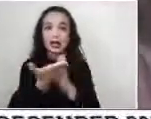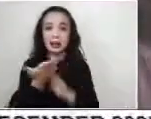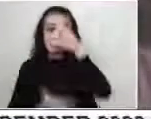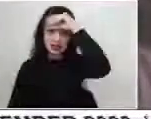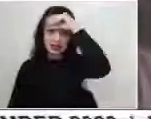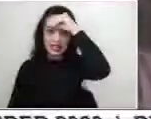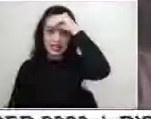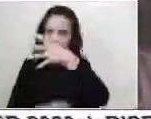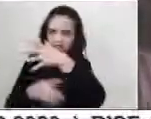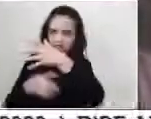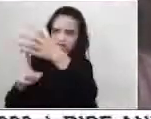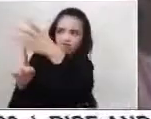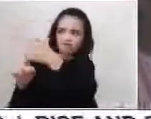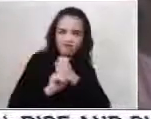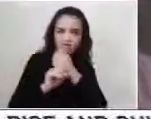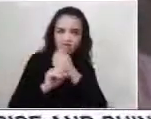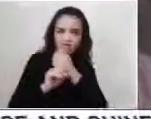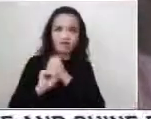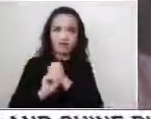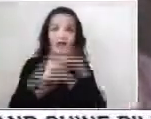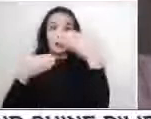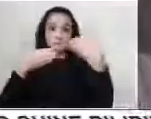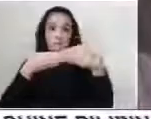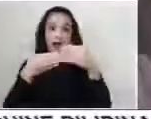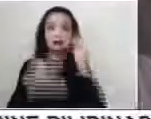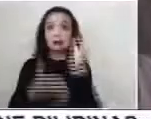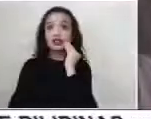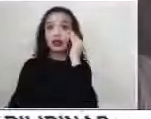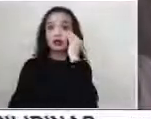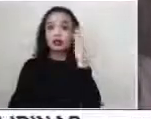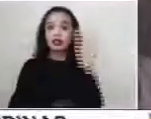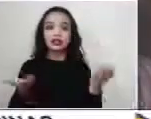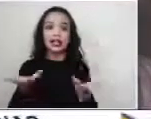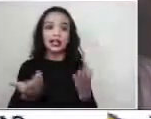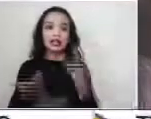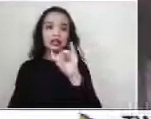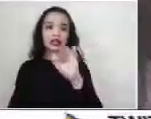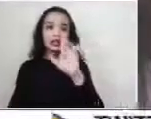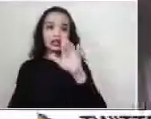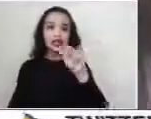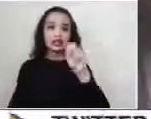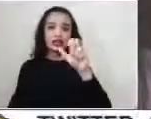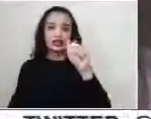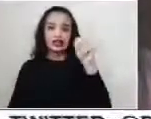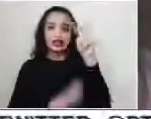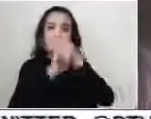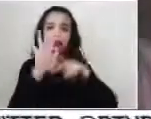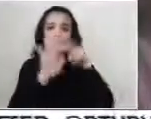Wala naman siyang record, hindi naman nakikipaglaban. Hindi naglalasingan na